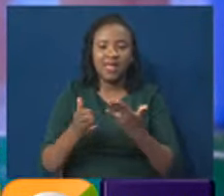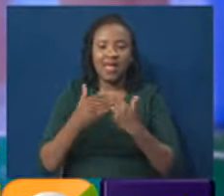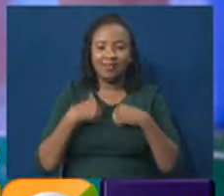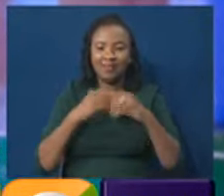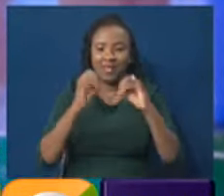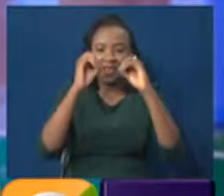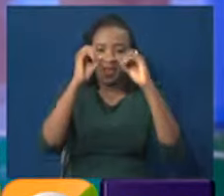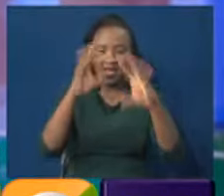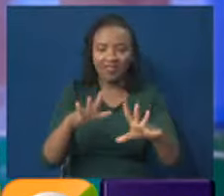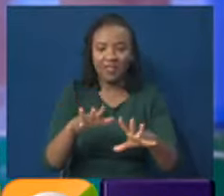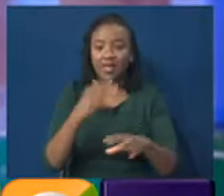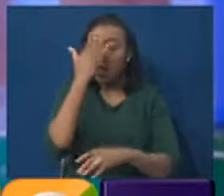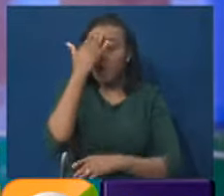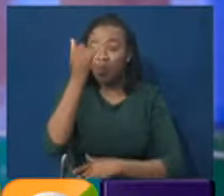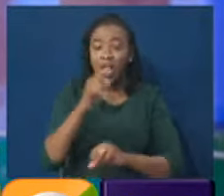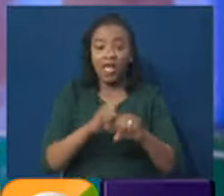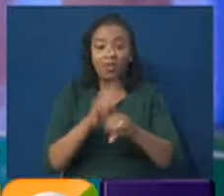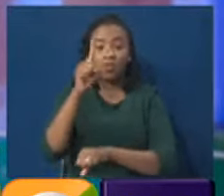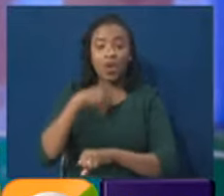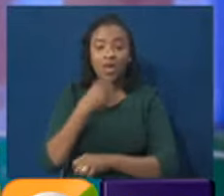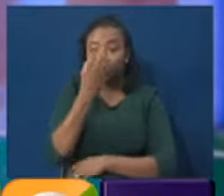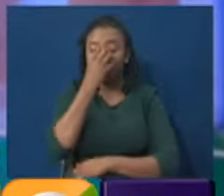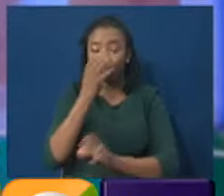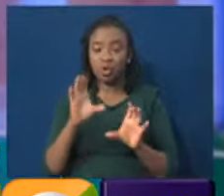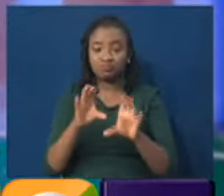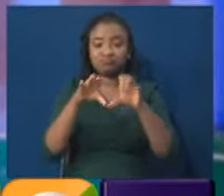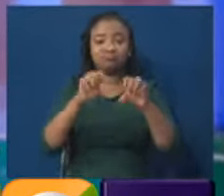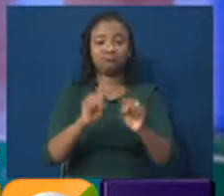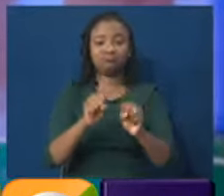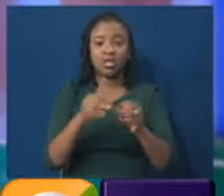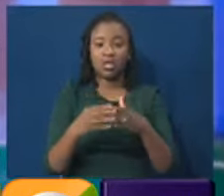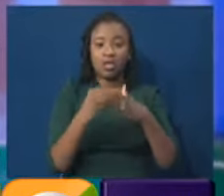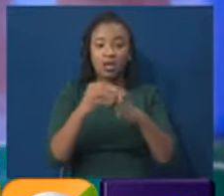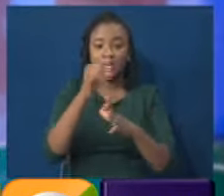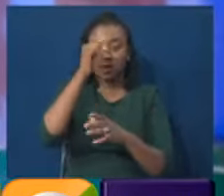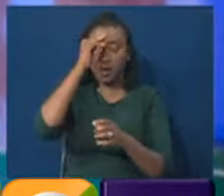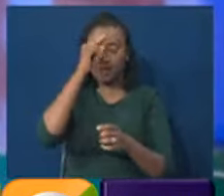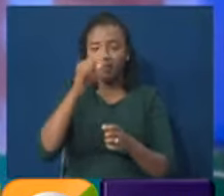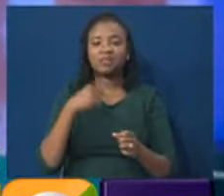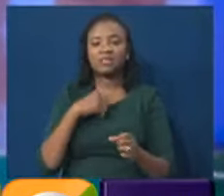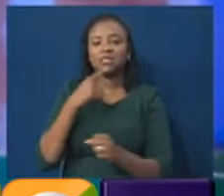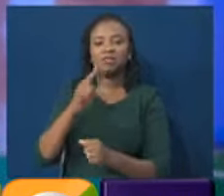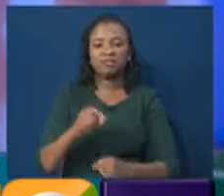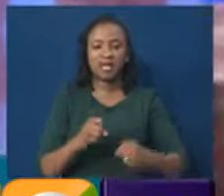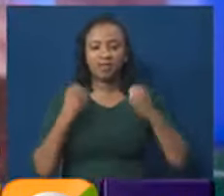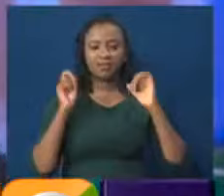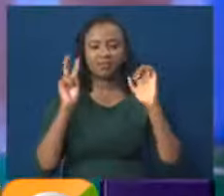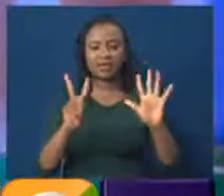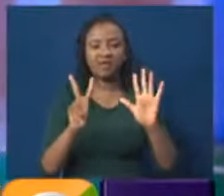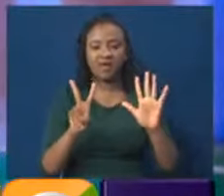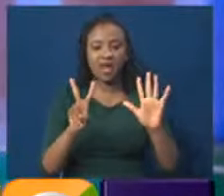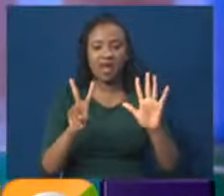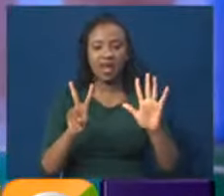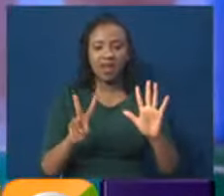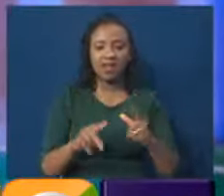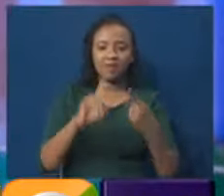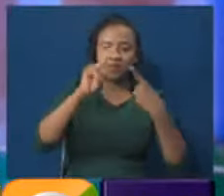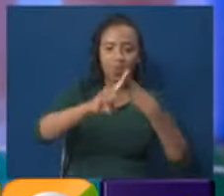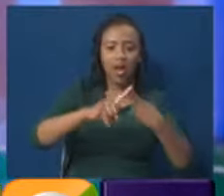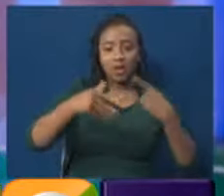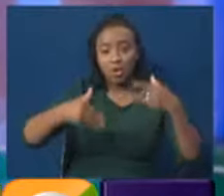rais anaingia kwa usukani alitupea mambo kama 7: vijana mtapata